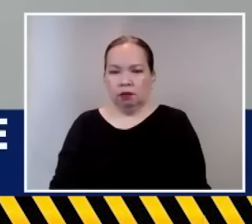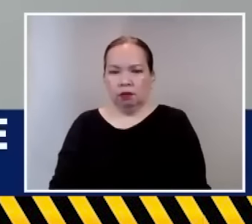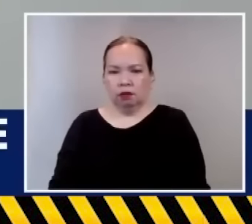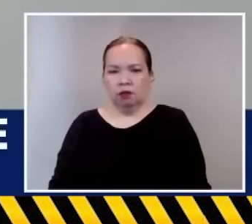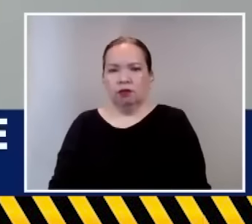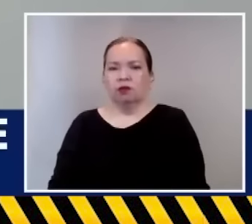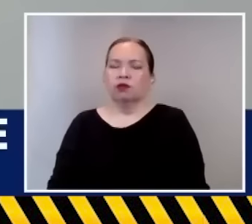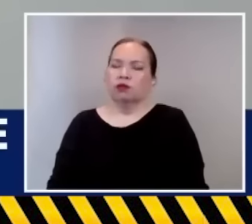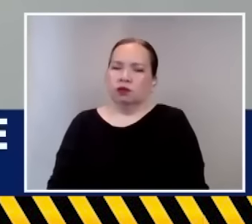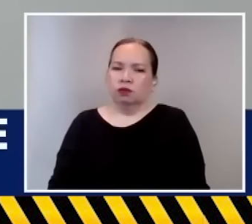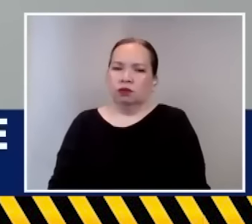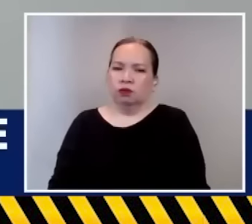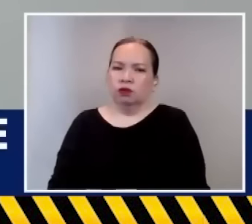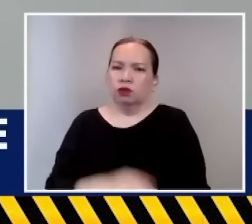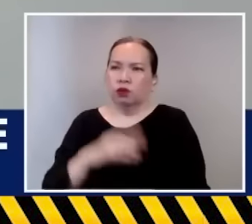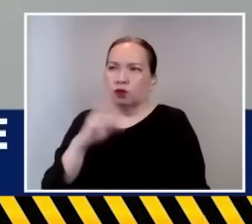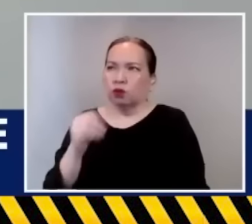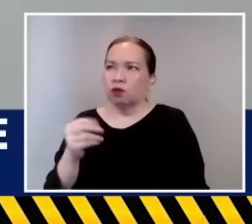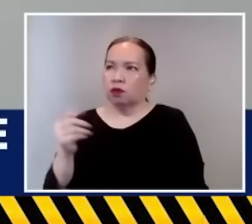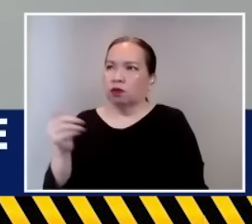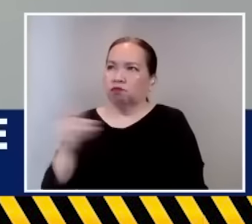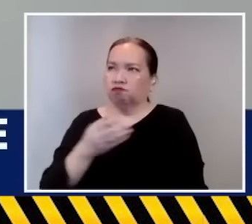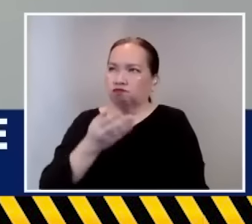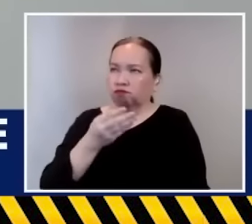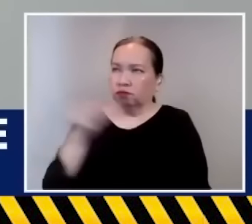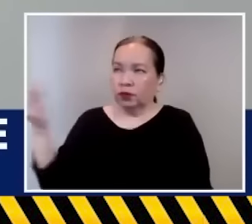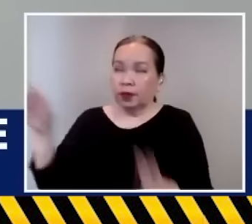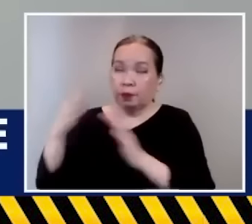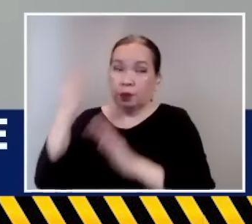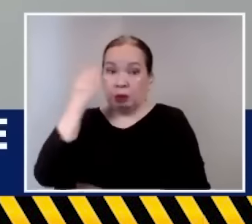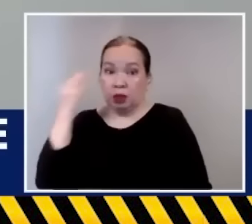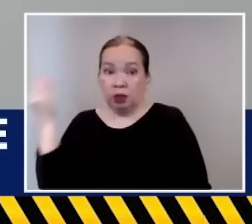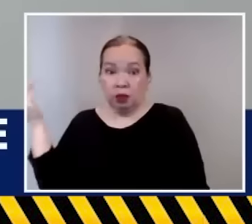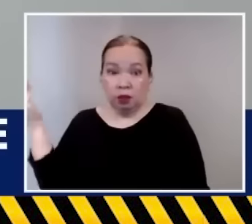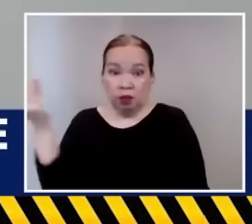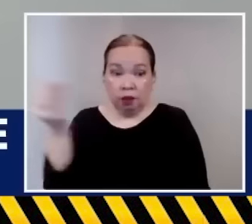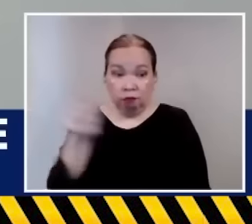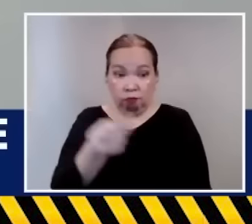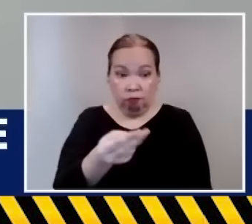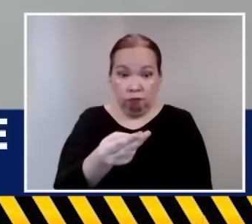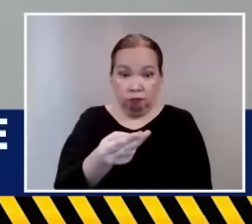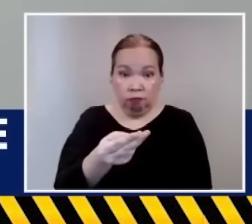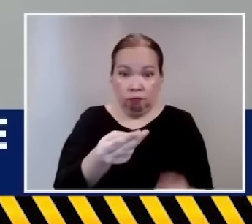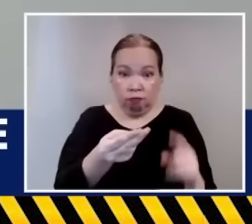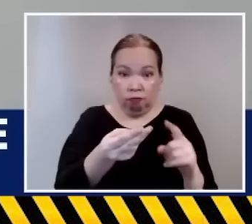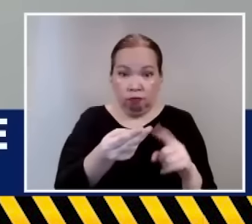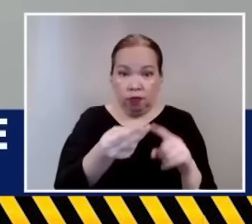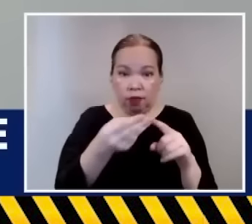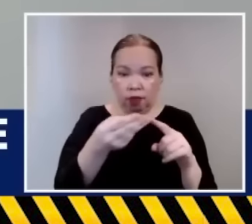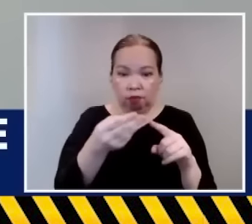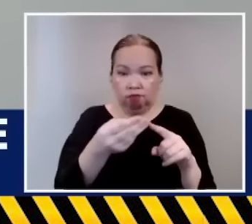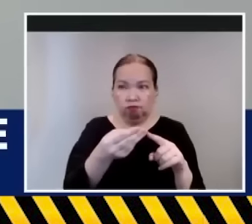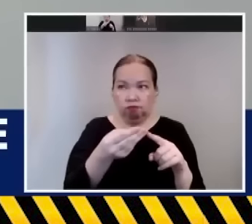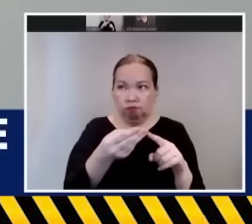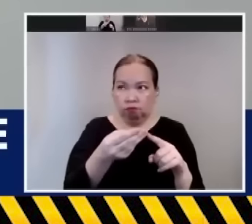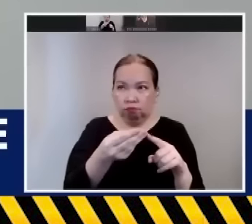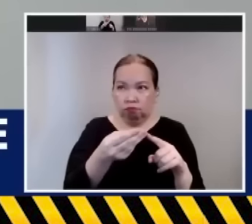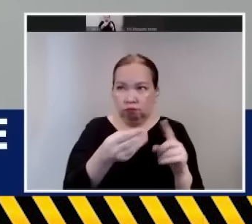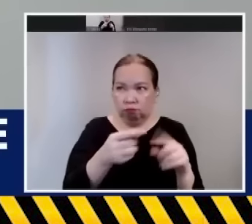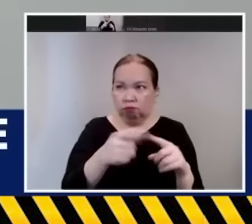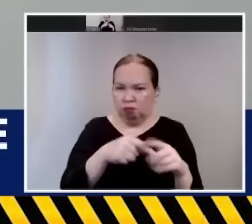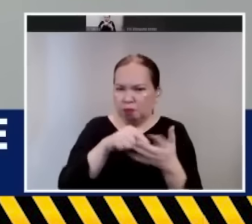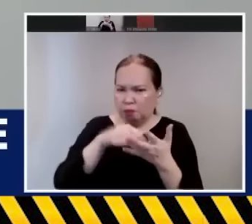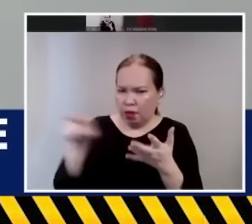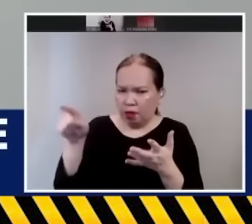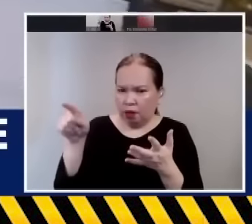yung bayad supposed to be dun sa home partner, siya ang tumanggap nung cheque. So nung tinanggap niya yung cheque,